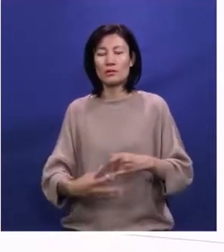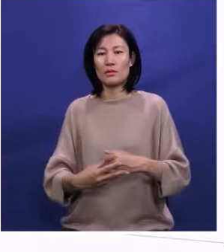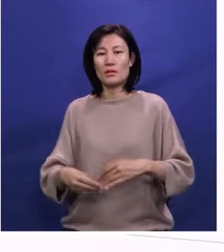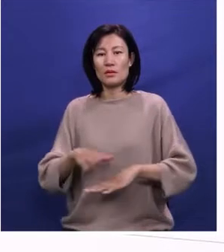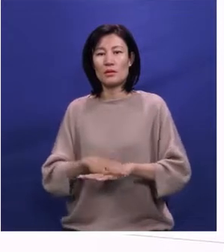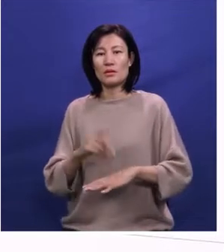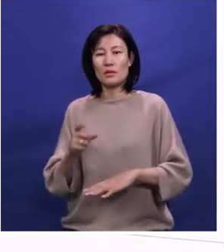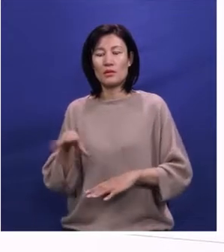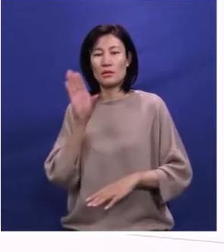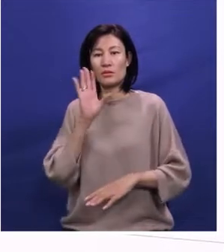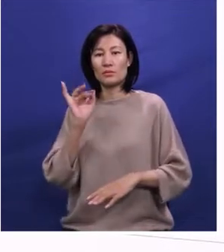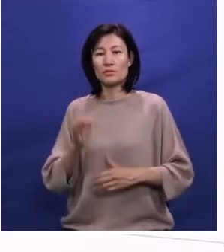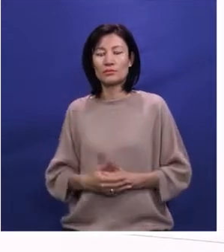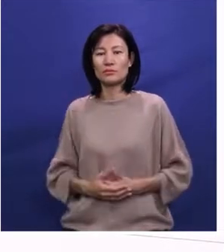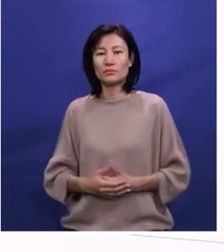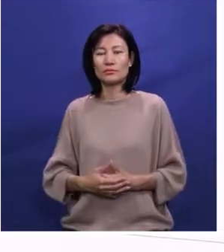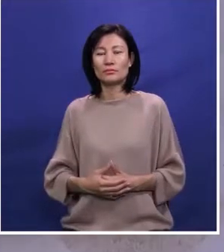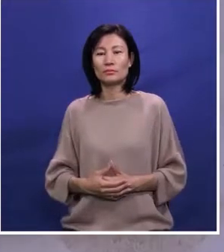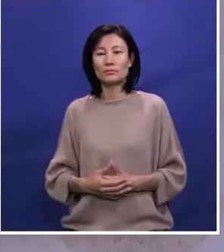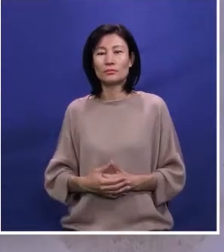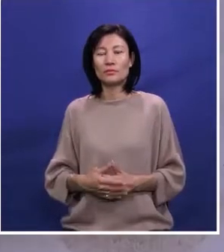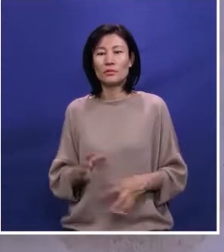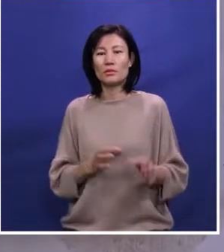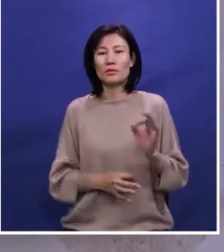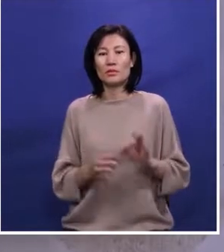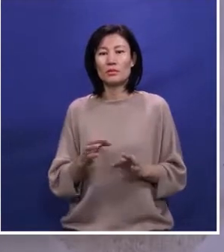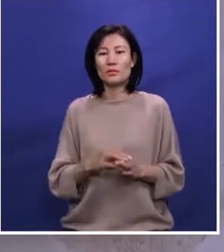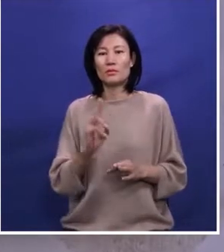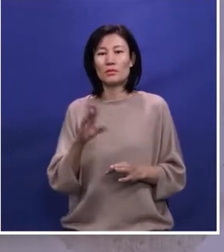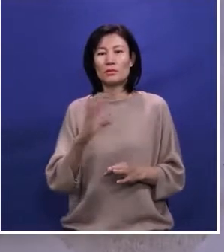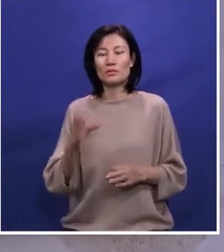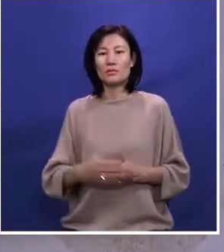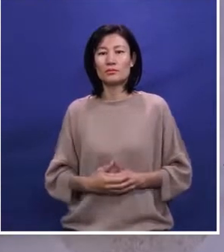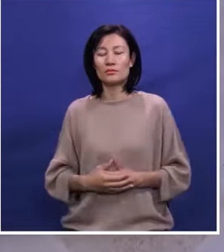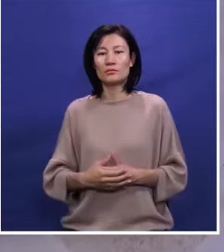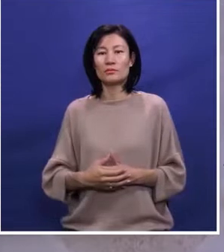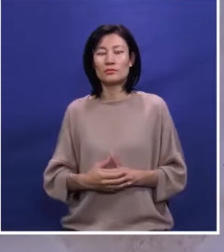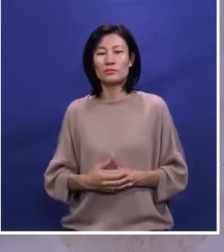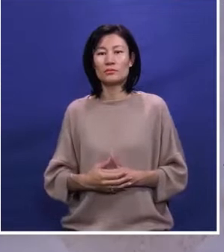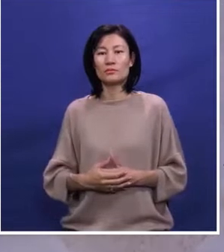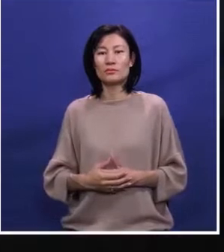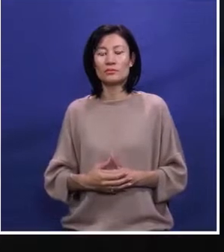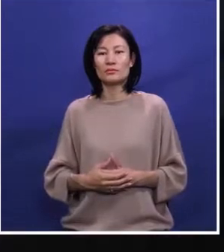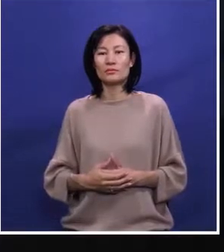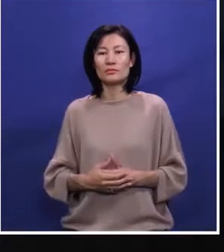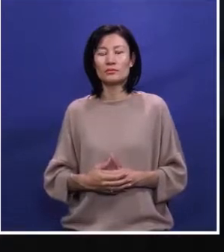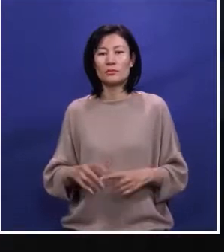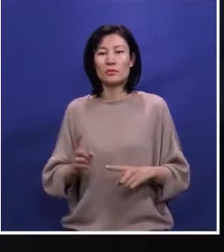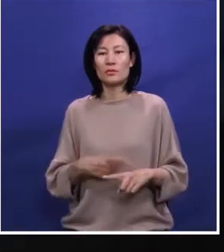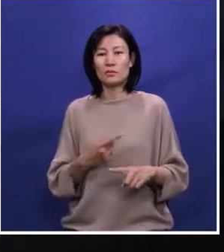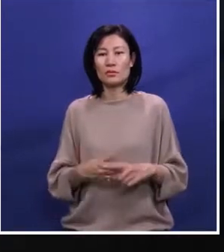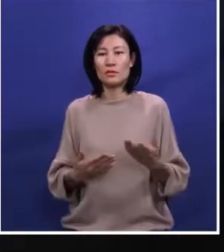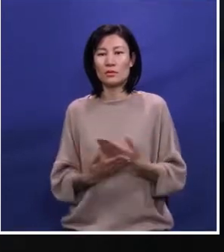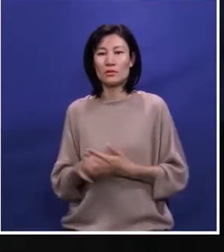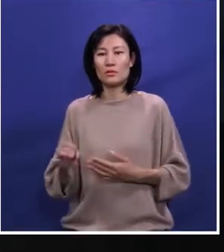халықты ауыз су жүйесімен қамтамасыз ету бойынша нысанның құрылыс жұмыстары жүргізіліп, ел игілігі үшін пайдалануға берілген. Бұл нысанға